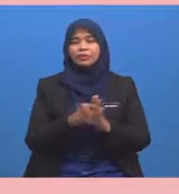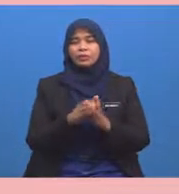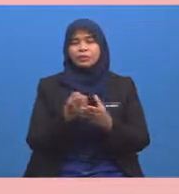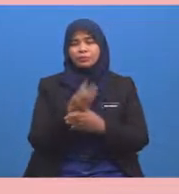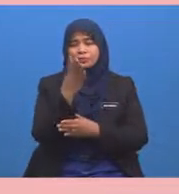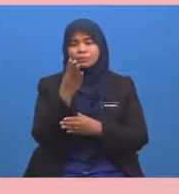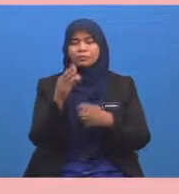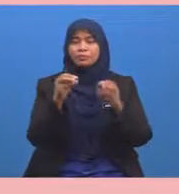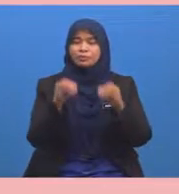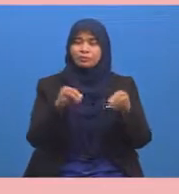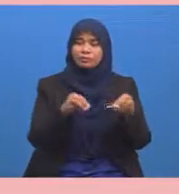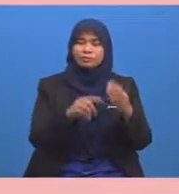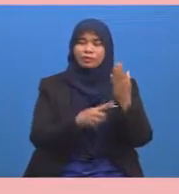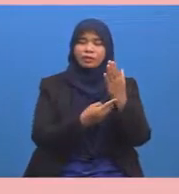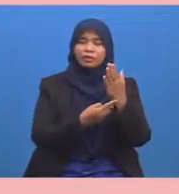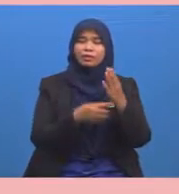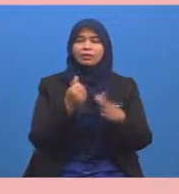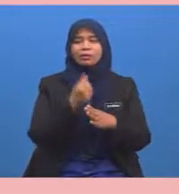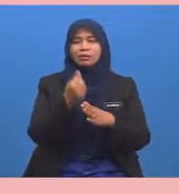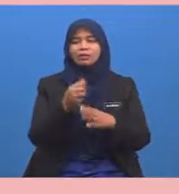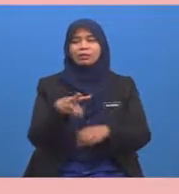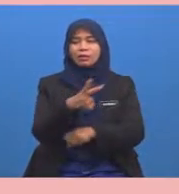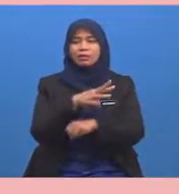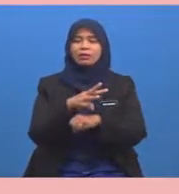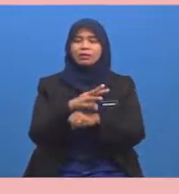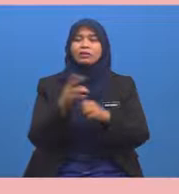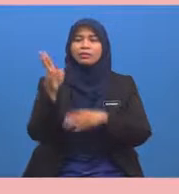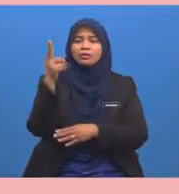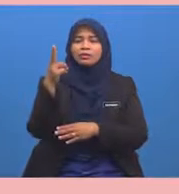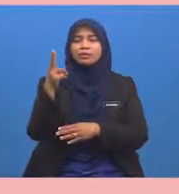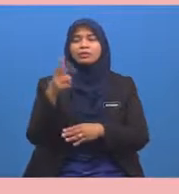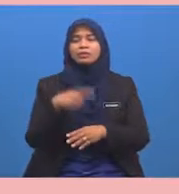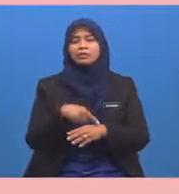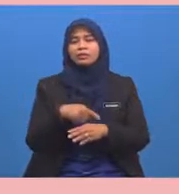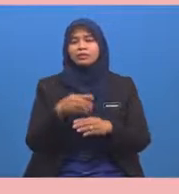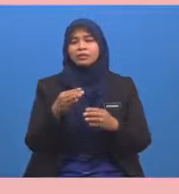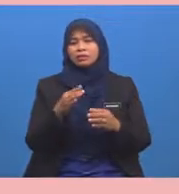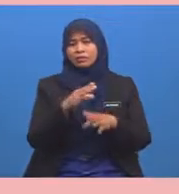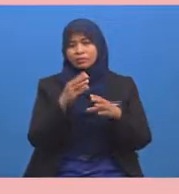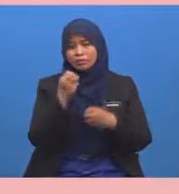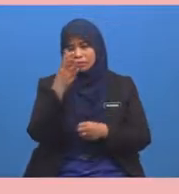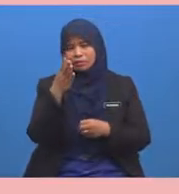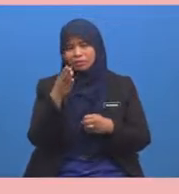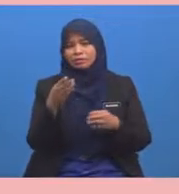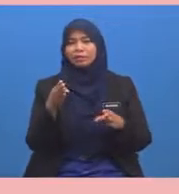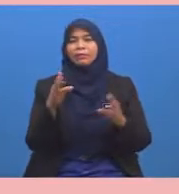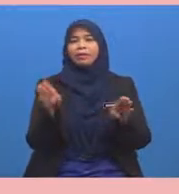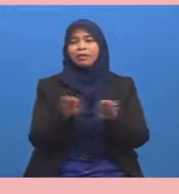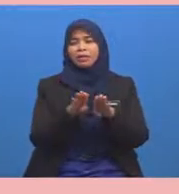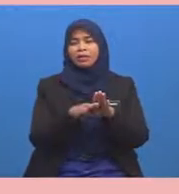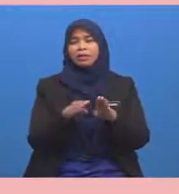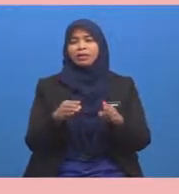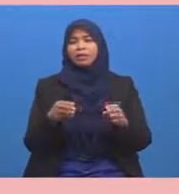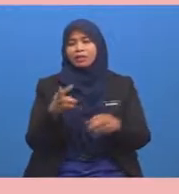semula atau di kawasan hutan diwartakan sebagai kawasan larangan daripada aktiviti pembalakan,